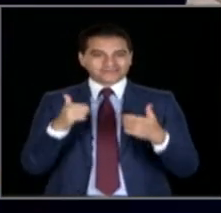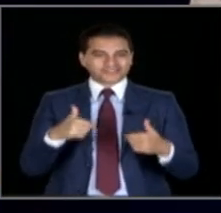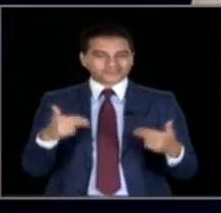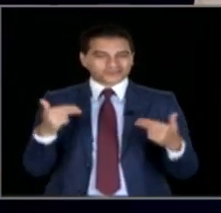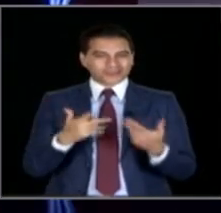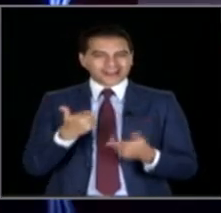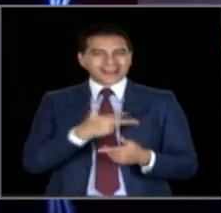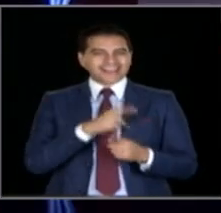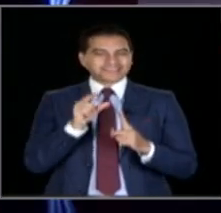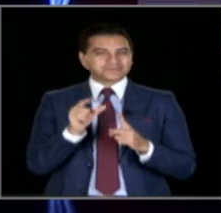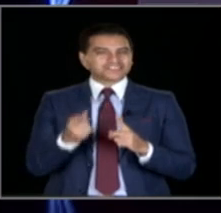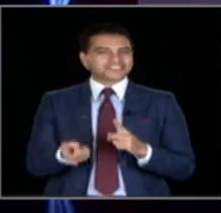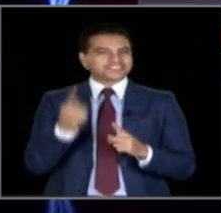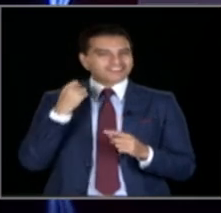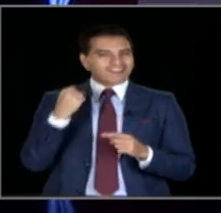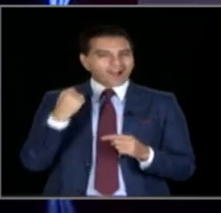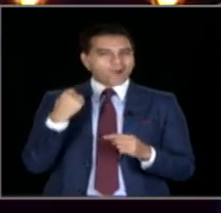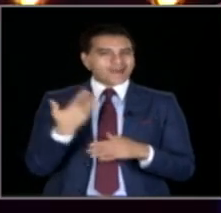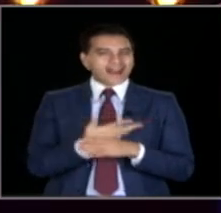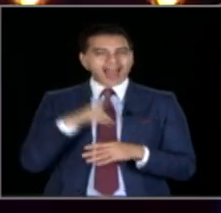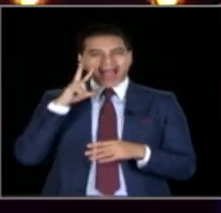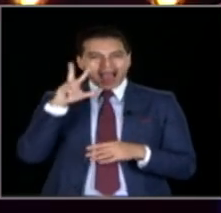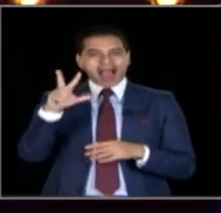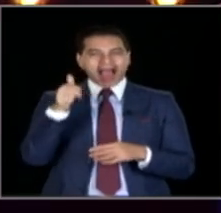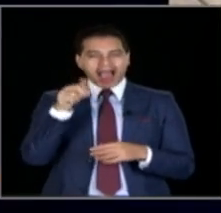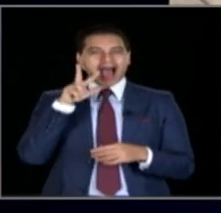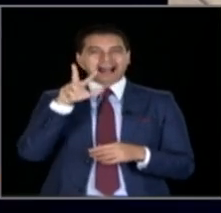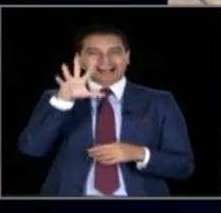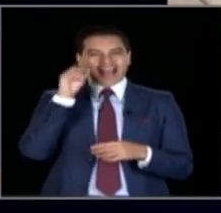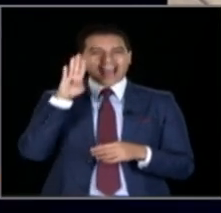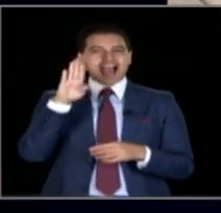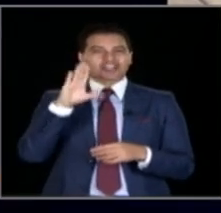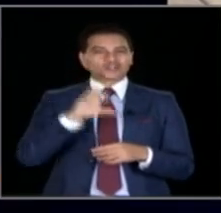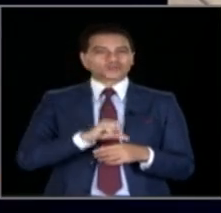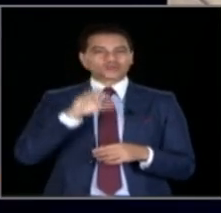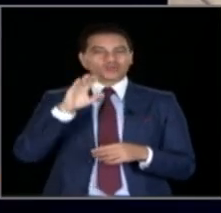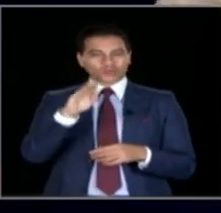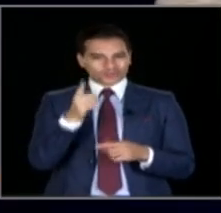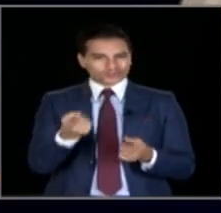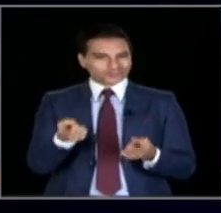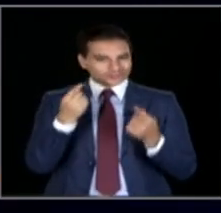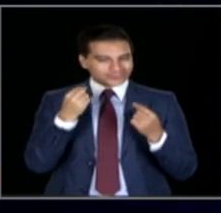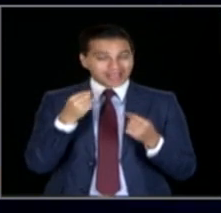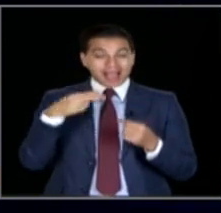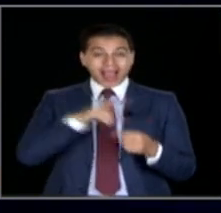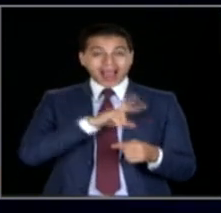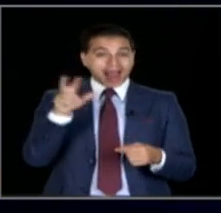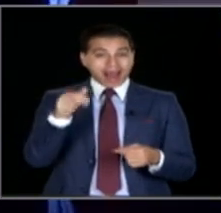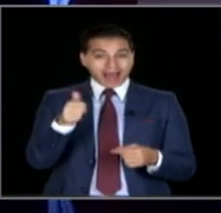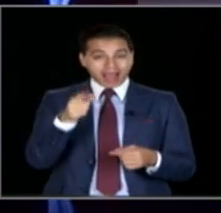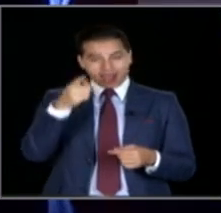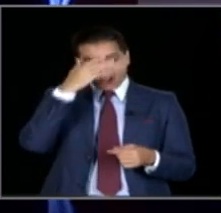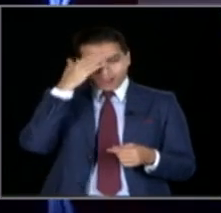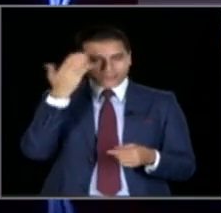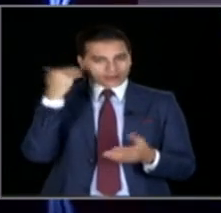الاسم القوي ده؟ هو قوي ان شاء الله، يبقى قوي النهائي باذن الله. قولي لي بقى، بتشارك الاول مره، علاء هو الوحيد اللي